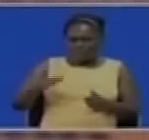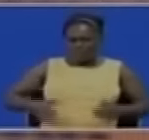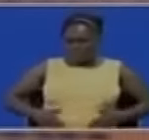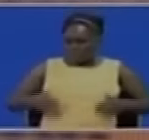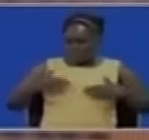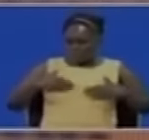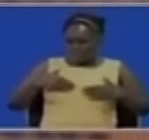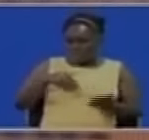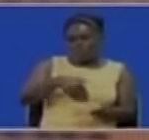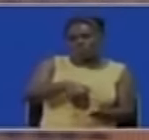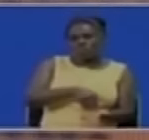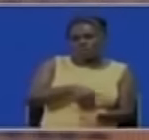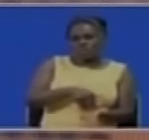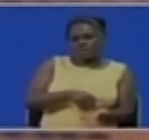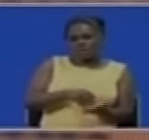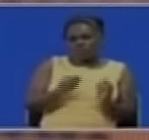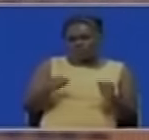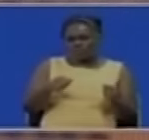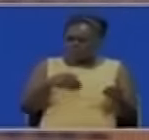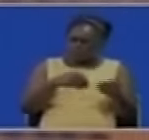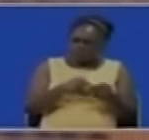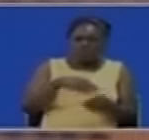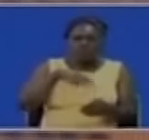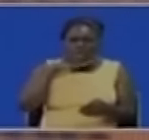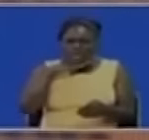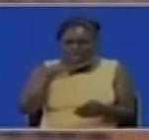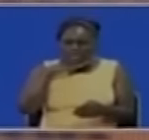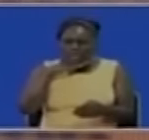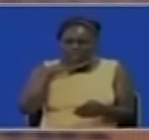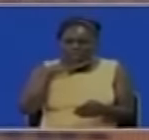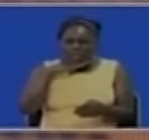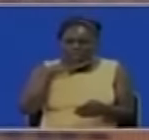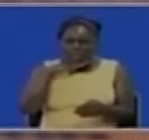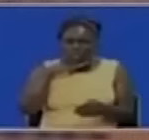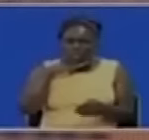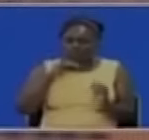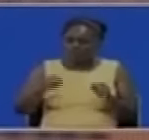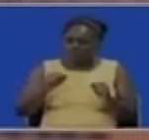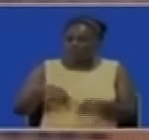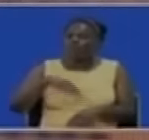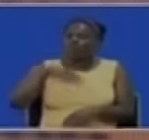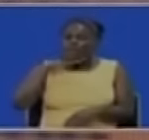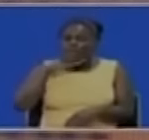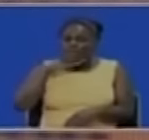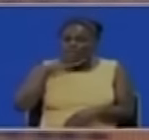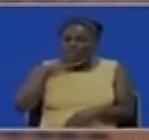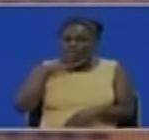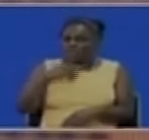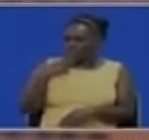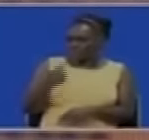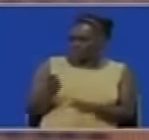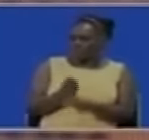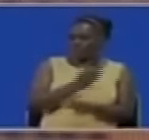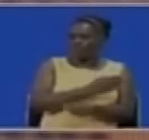nguvu tena, hana siku nyingi duniani na kwamba inaonekana muumba wake anampa ishara za kuwapungia mkono wa buriani mashabiki wake. Anasema